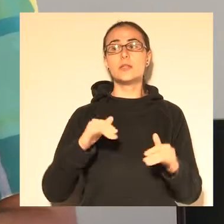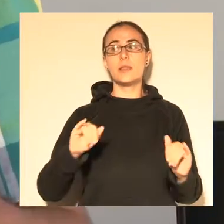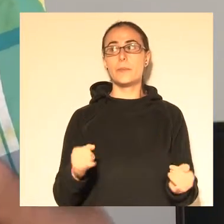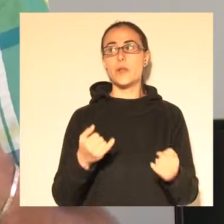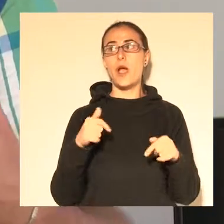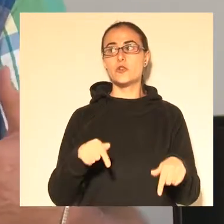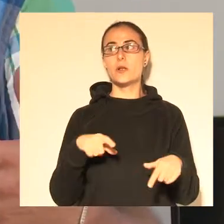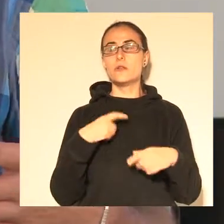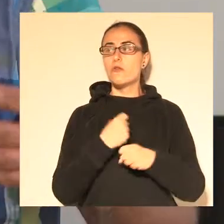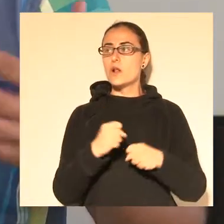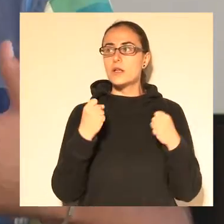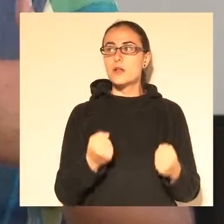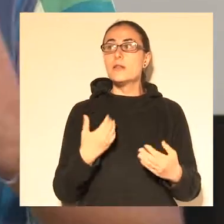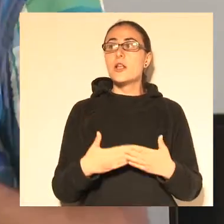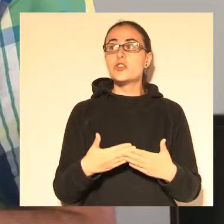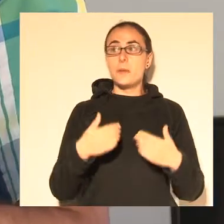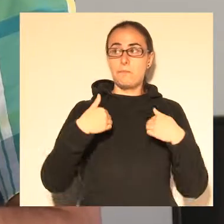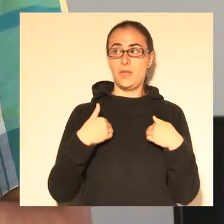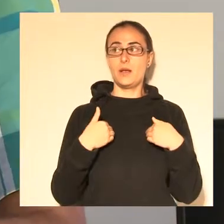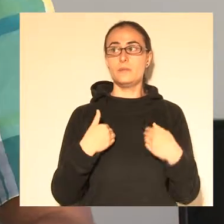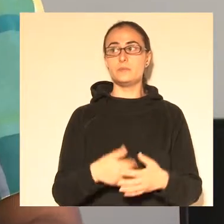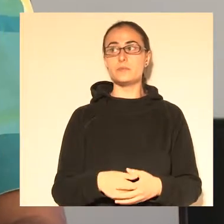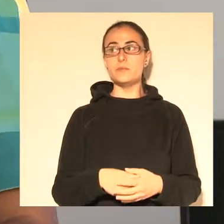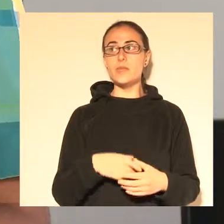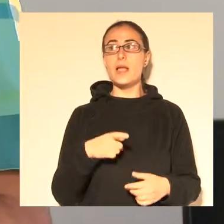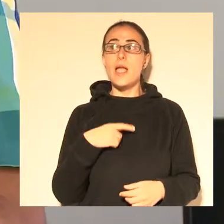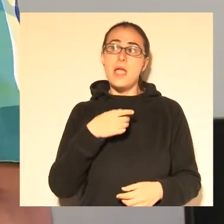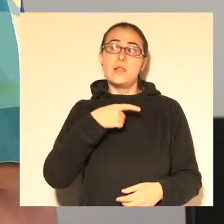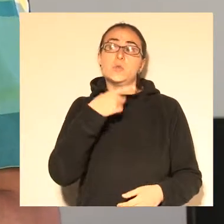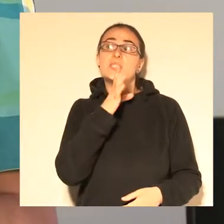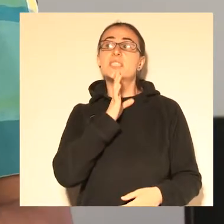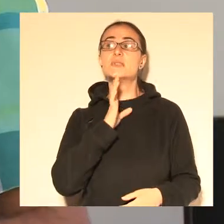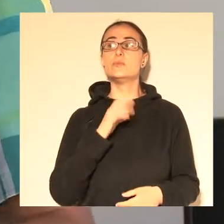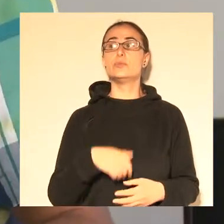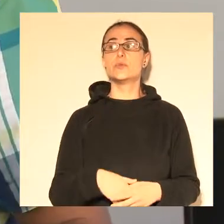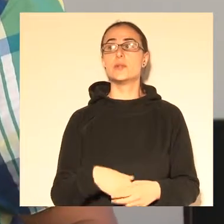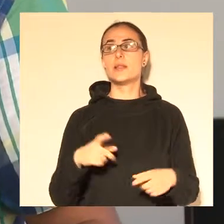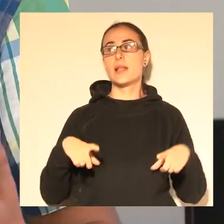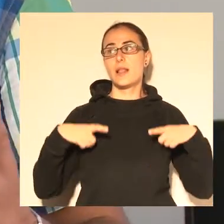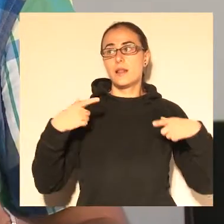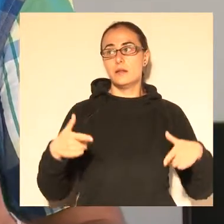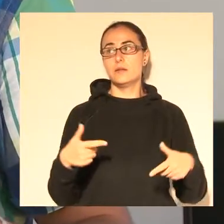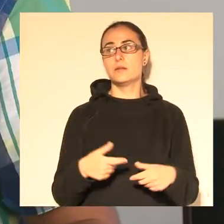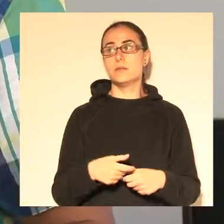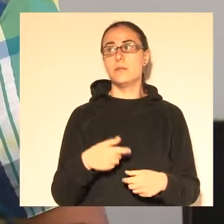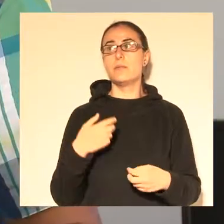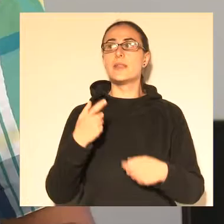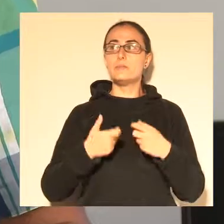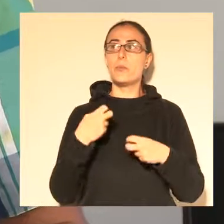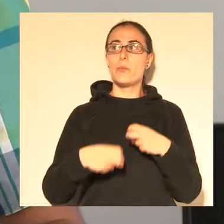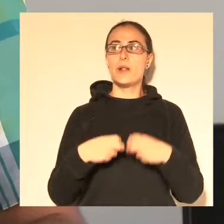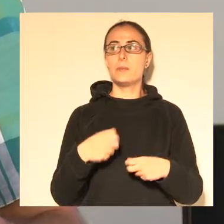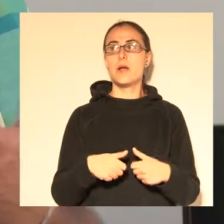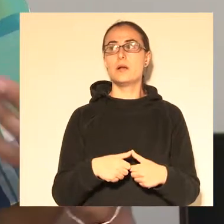pentru că îți este foarte greu să zici de ce mie Ei cu timpul Trăind îți pui